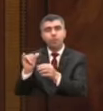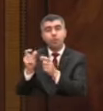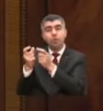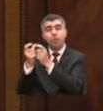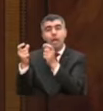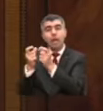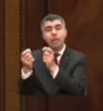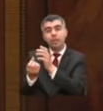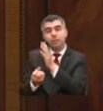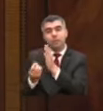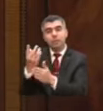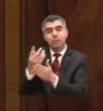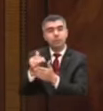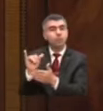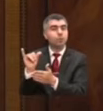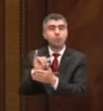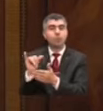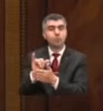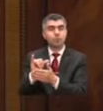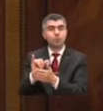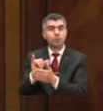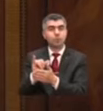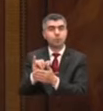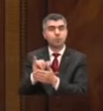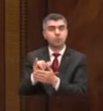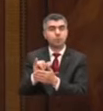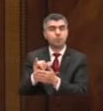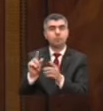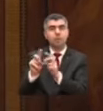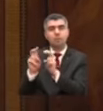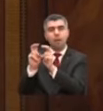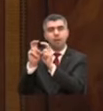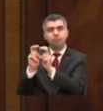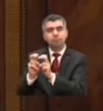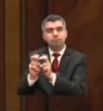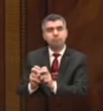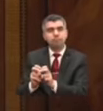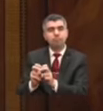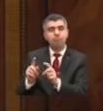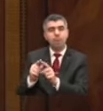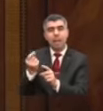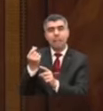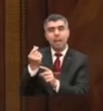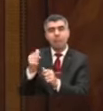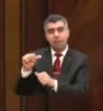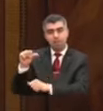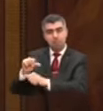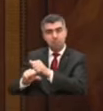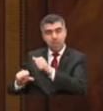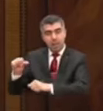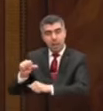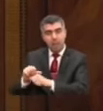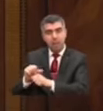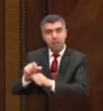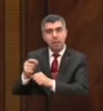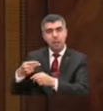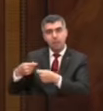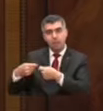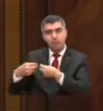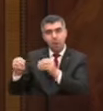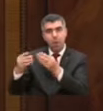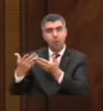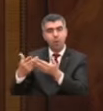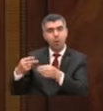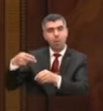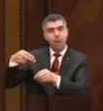مي شنو هي النتائج ديال هاد الشركات الجداد؟ كلهم شركات صغيره ما كاين حتى شي تاثير على السعر، مزيان نفتحوا ولكن نفتحوا ليش؟ لفين؟